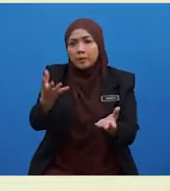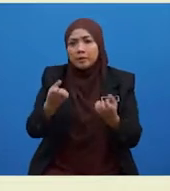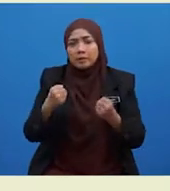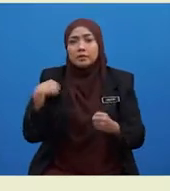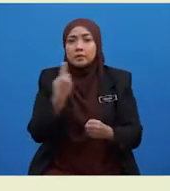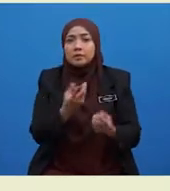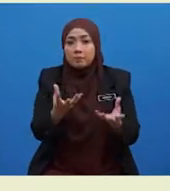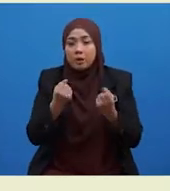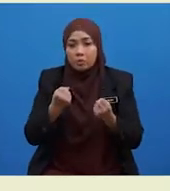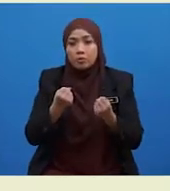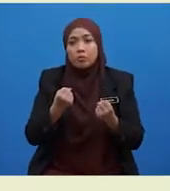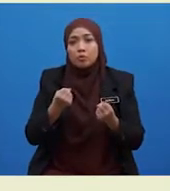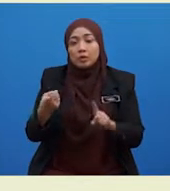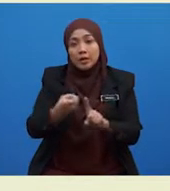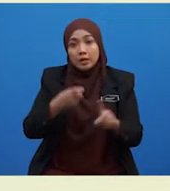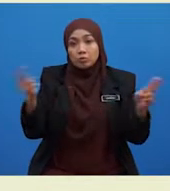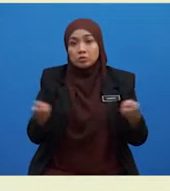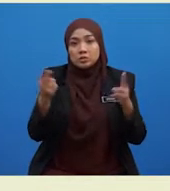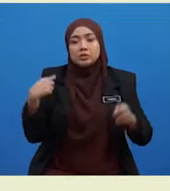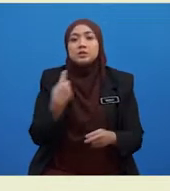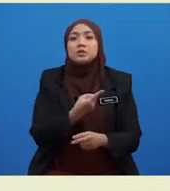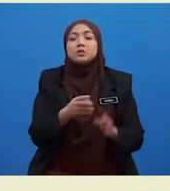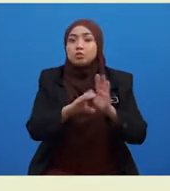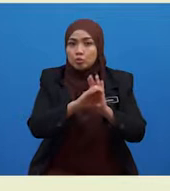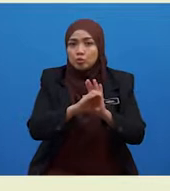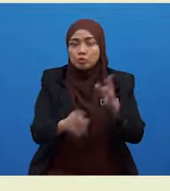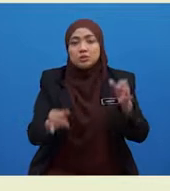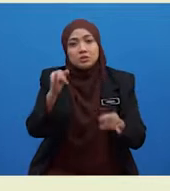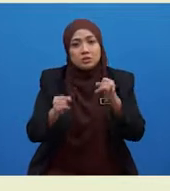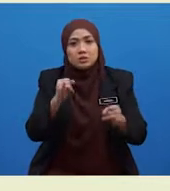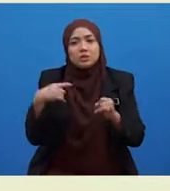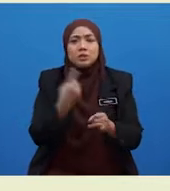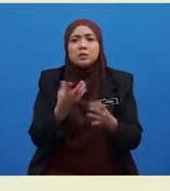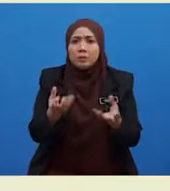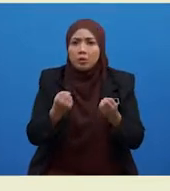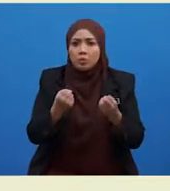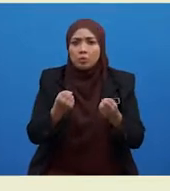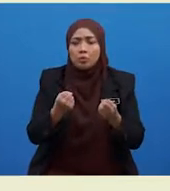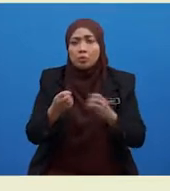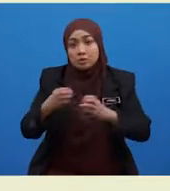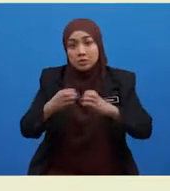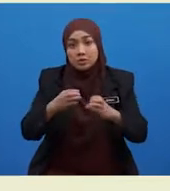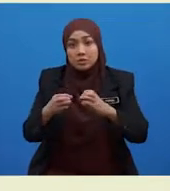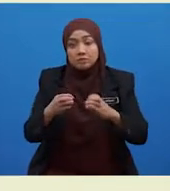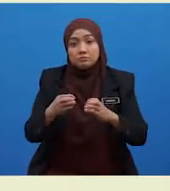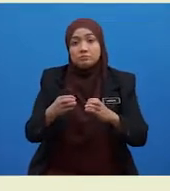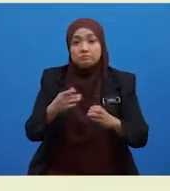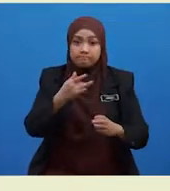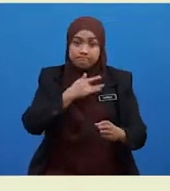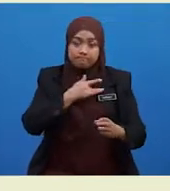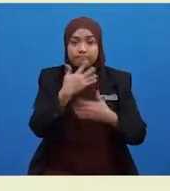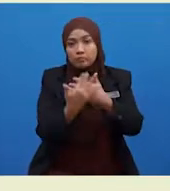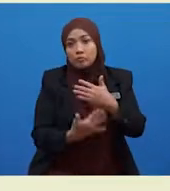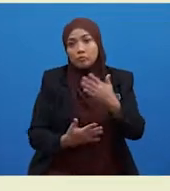dari usaha anda. Contohnya, jika anda ingin meningkatkan kejegasan kardiovaskular anda, maka